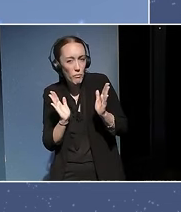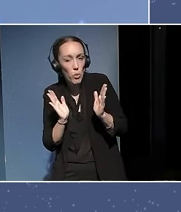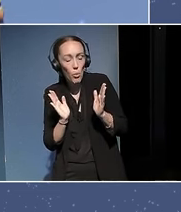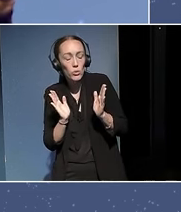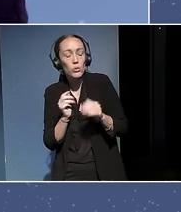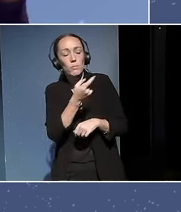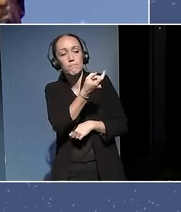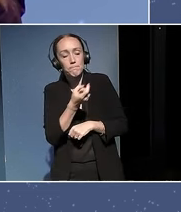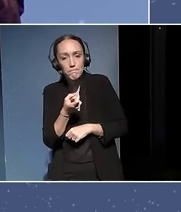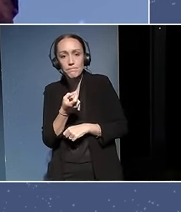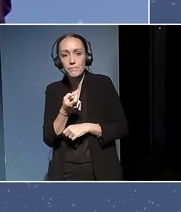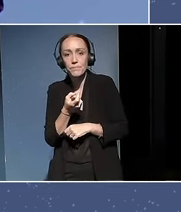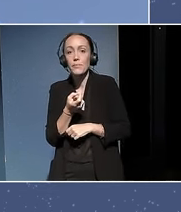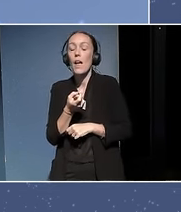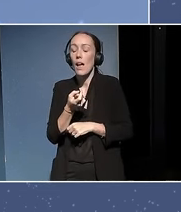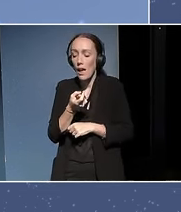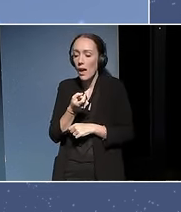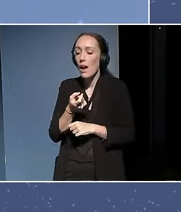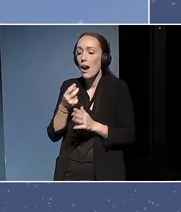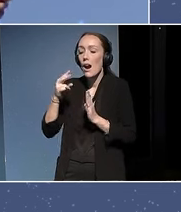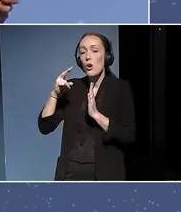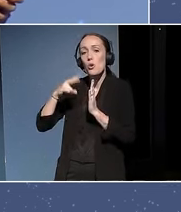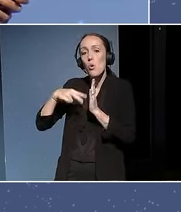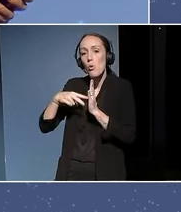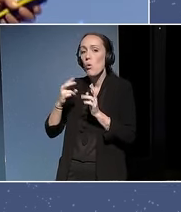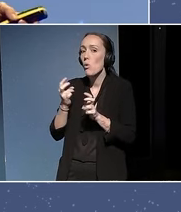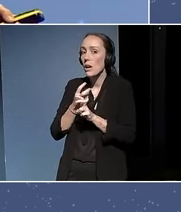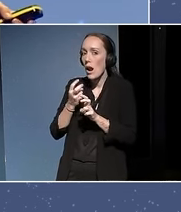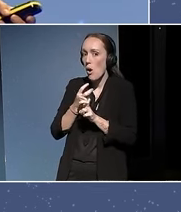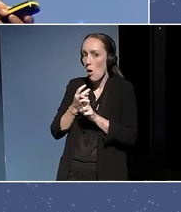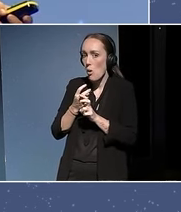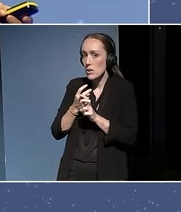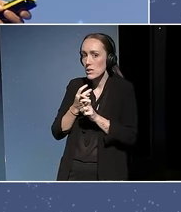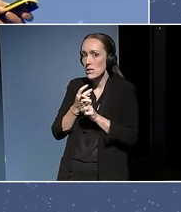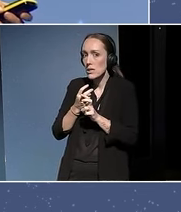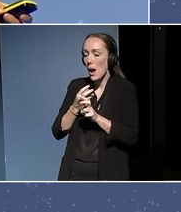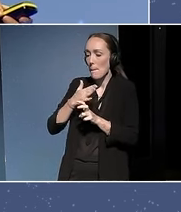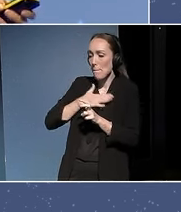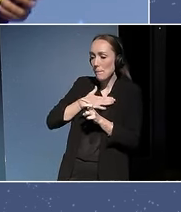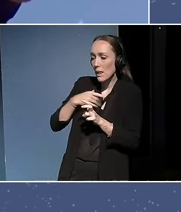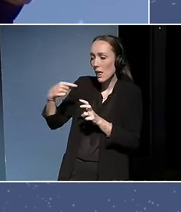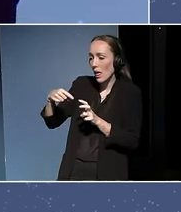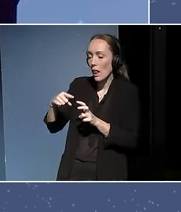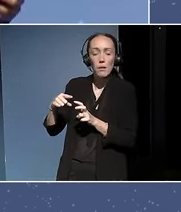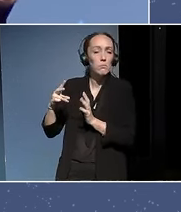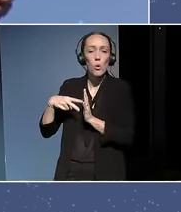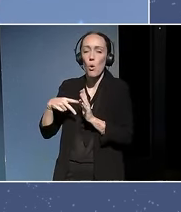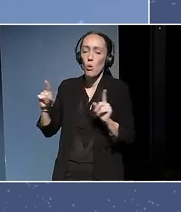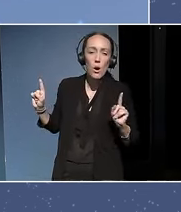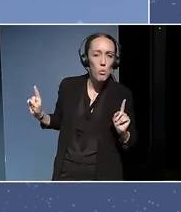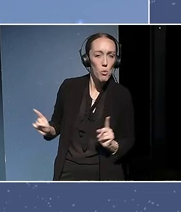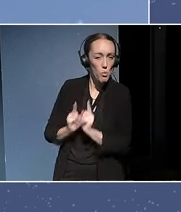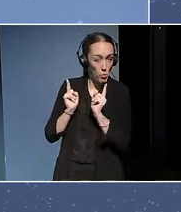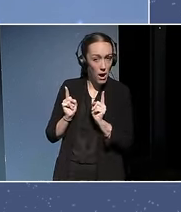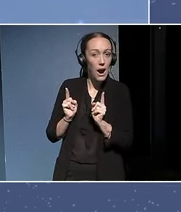confermò che non solo il colore delle ossa combaciava con quelle che aveva recuperato lui dallo